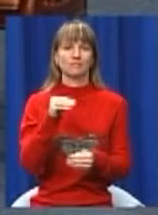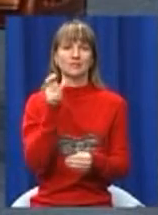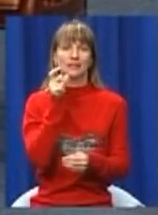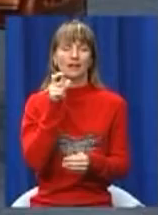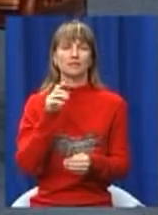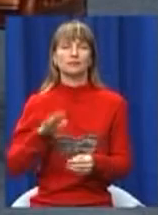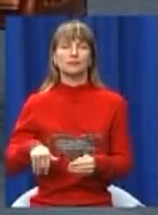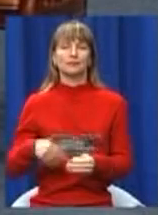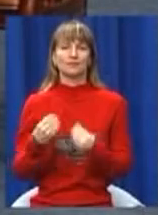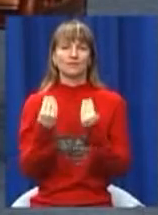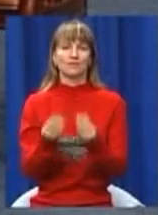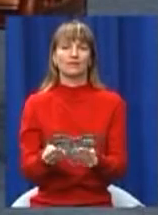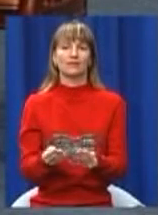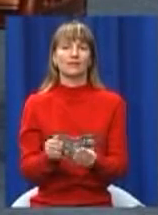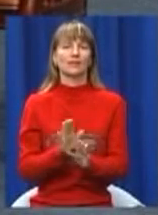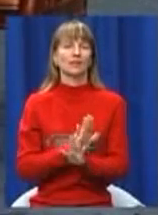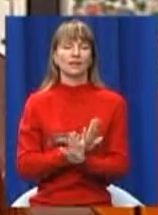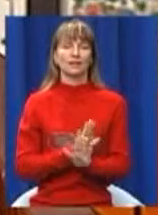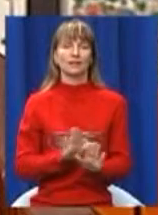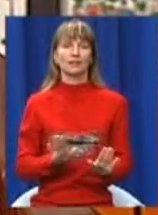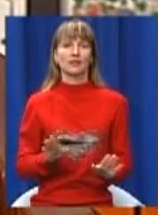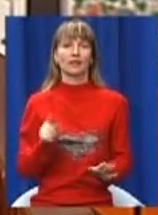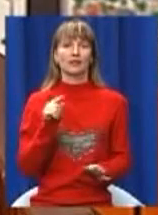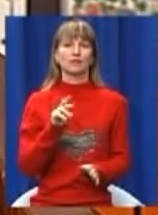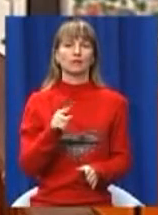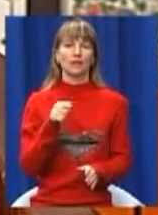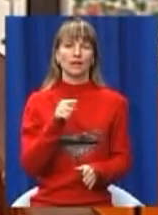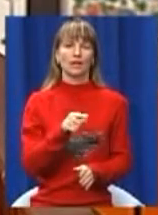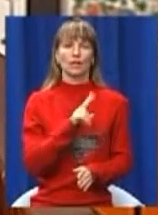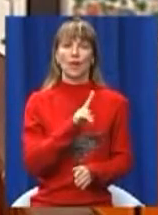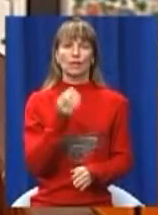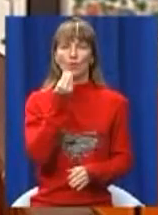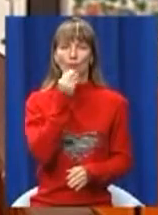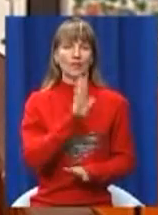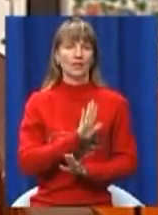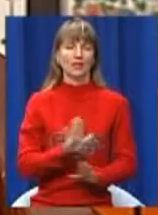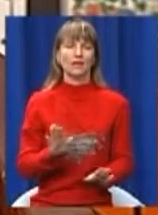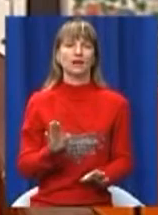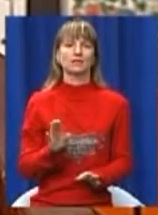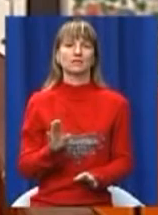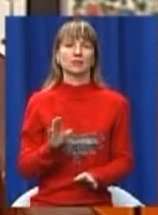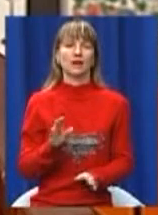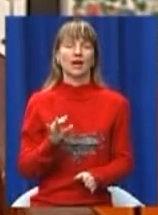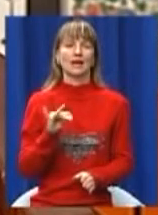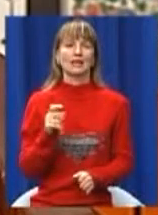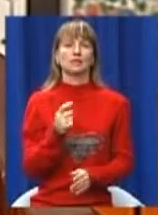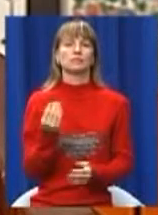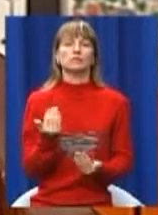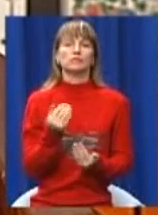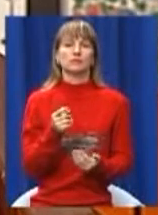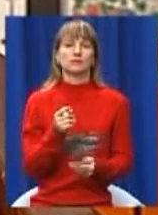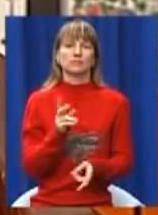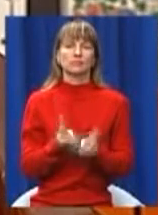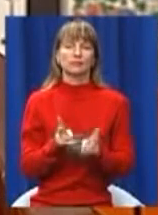якось її дають? Ні, тоді б її ніхто не їв. А чому? А з чого тоді вона виготовляється?